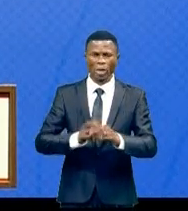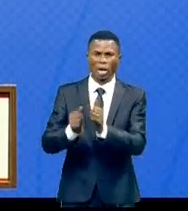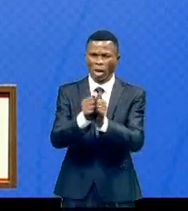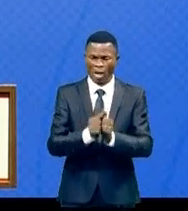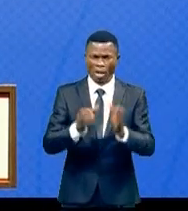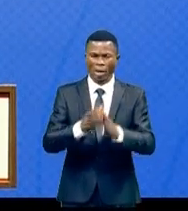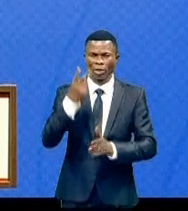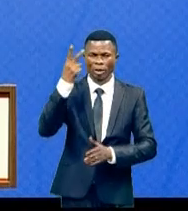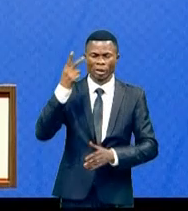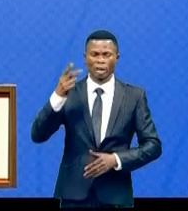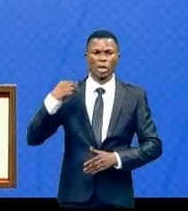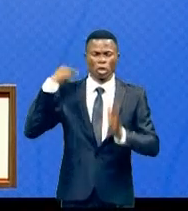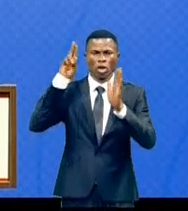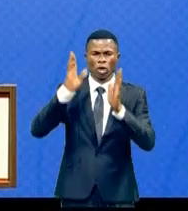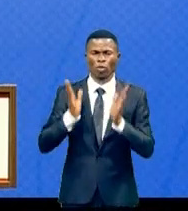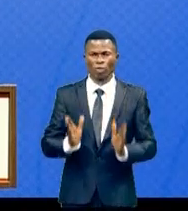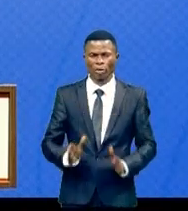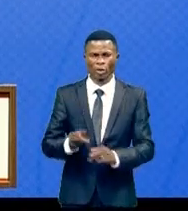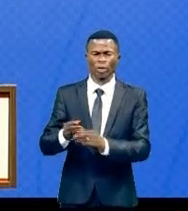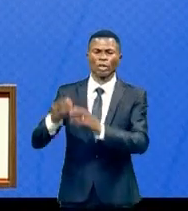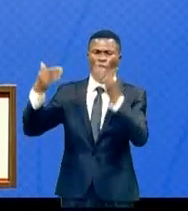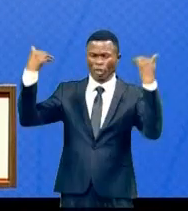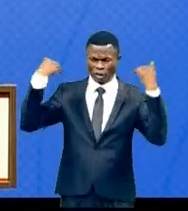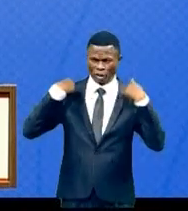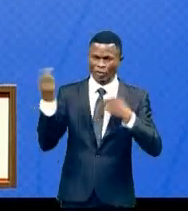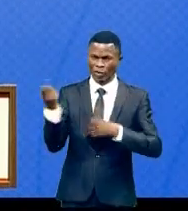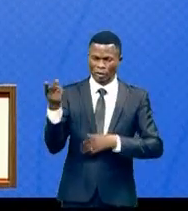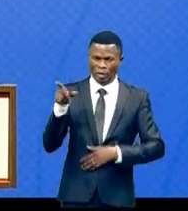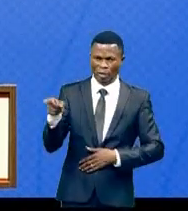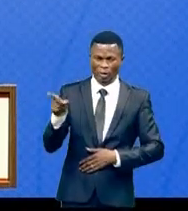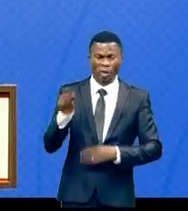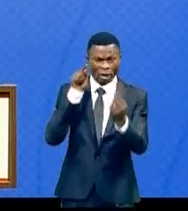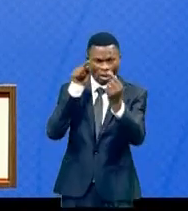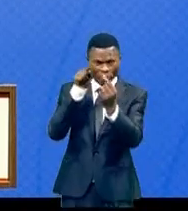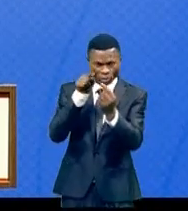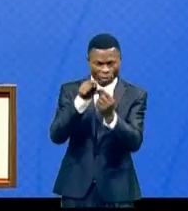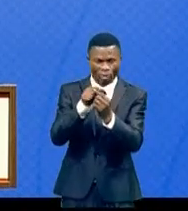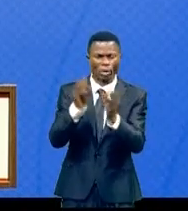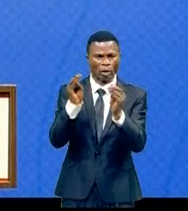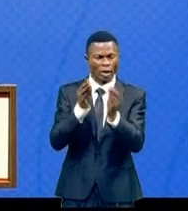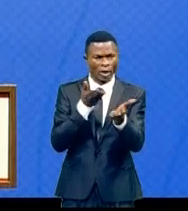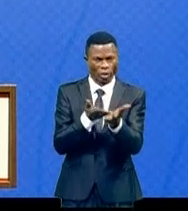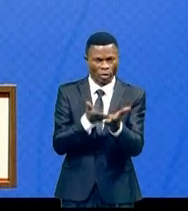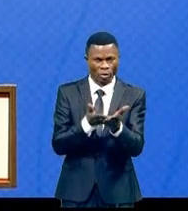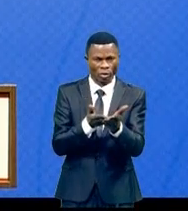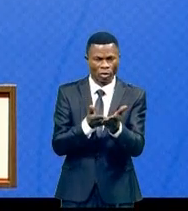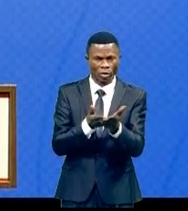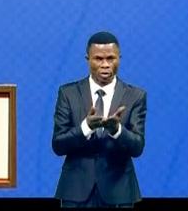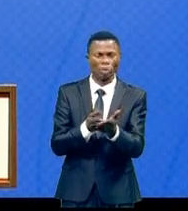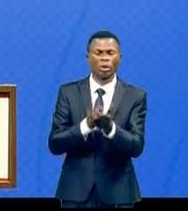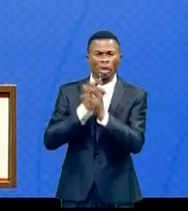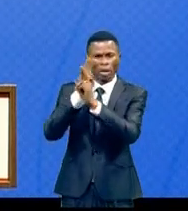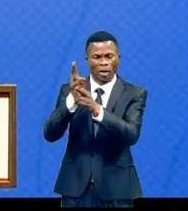de deux gouverneurs qui dirigent le province sous état de siège. L'objectif de cette réunion était de faire le point